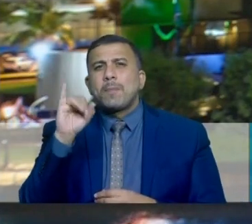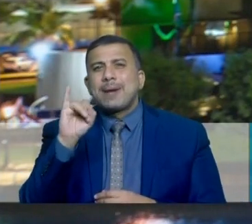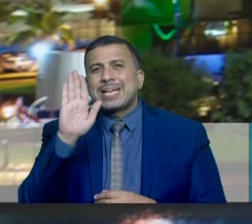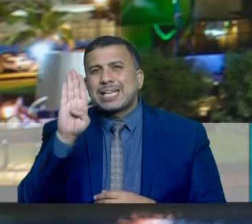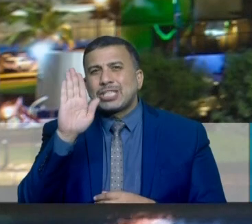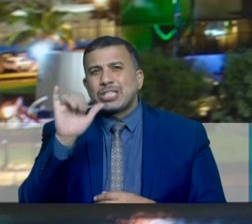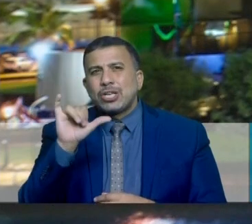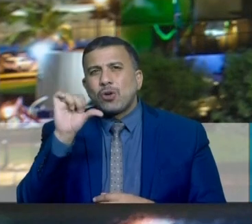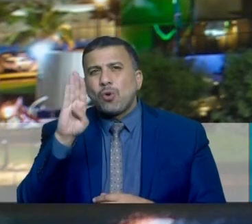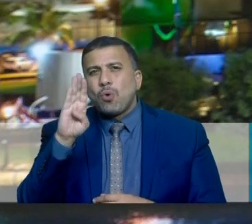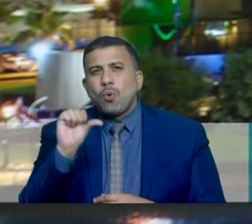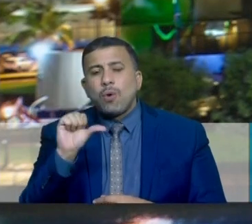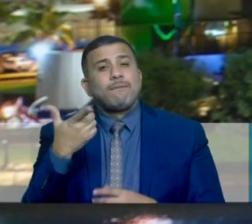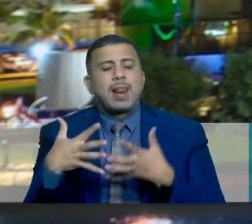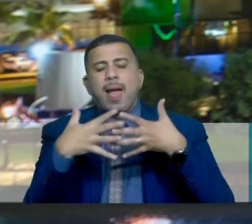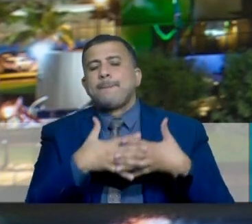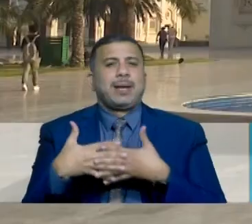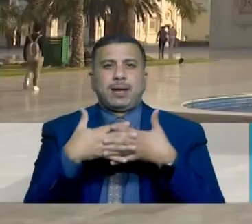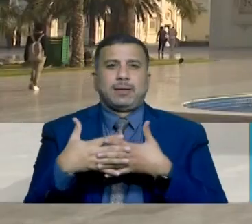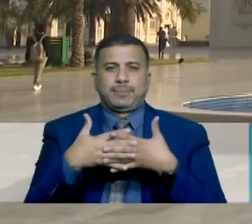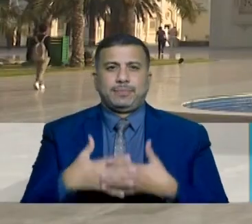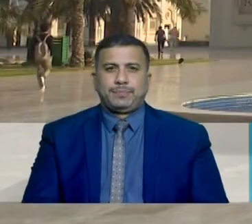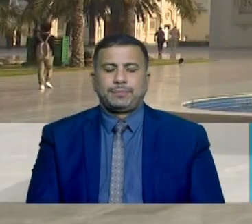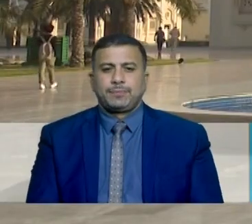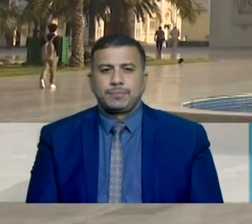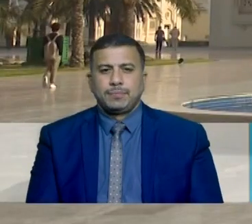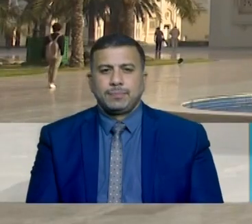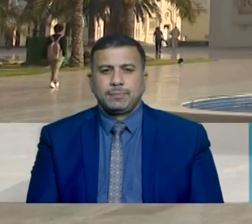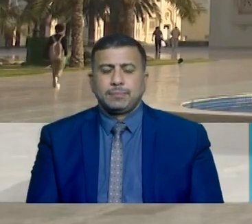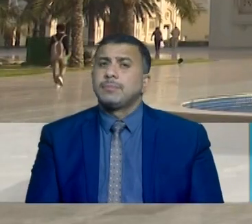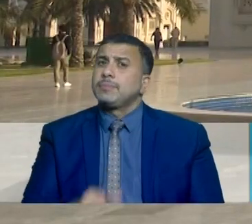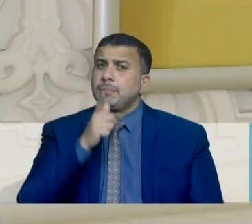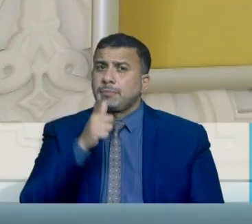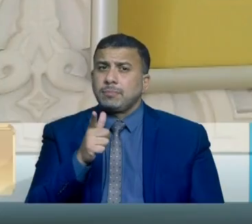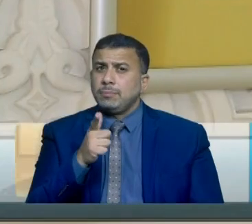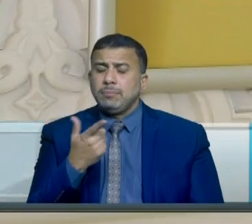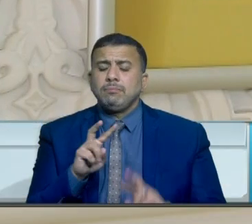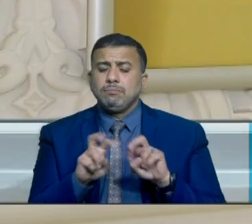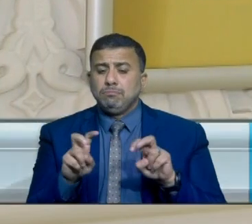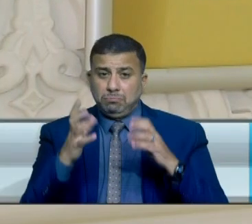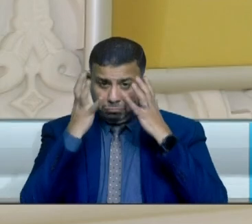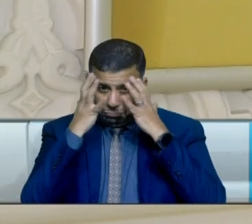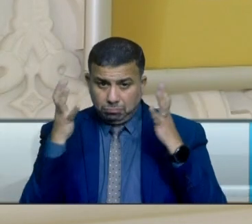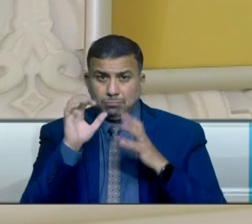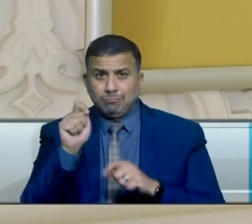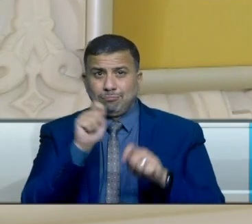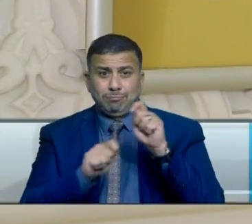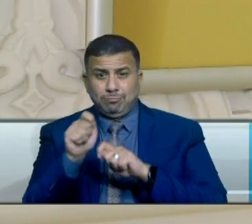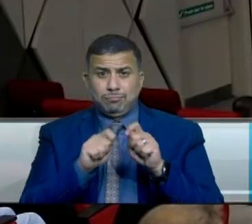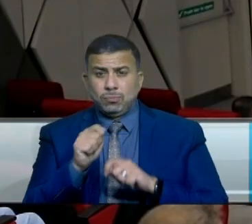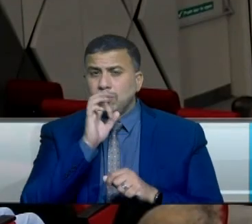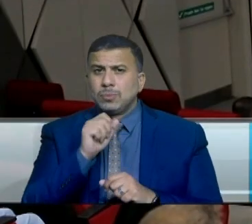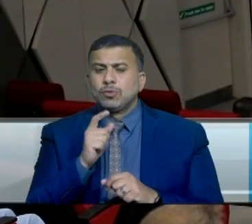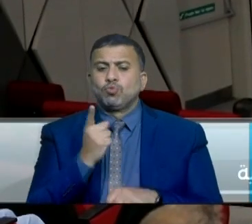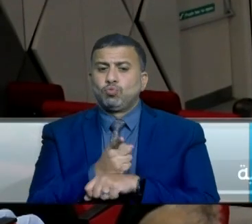الولايات المتحده الامريكيه بمشاركه نخبه من الباحثين والخبراء الصناعيين